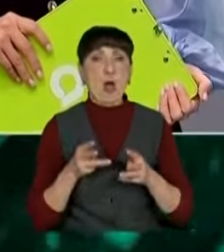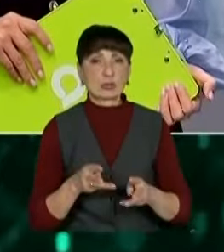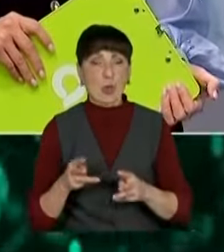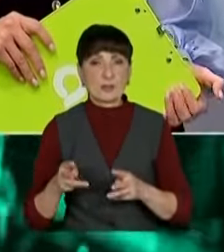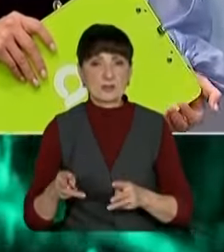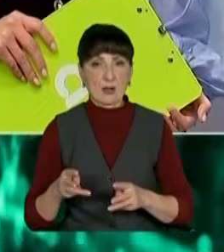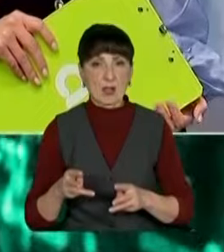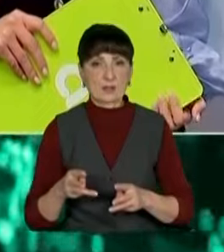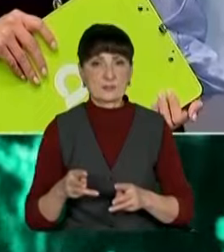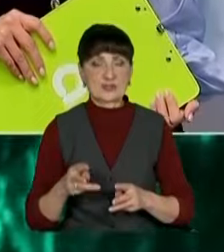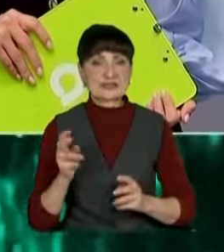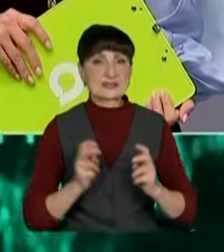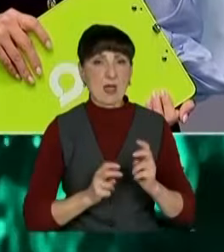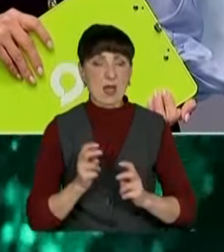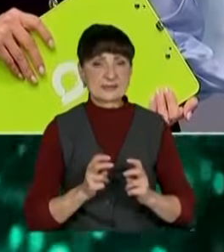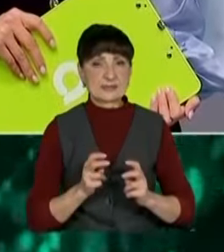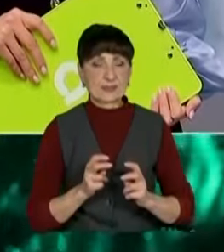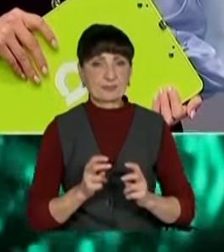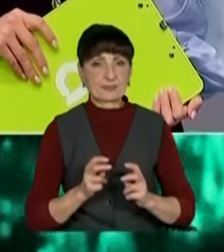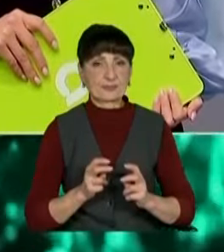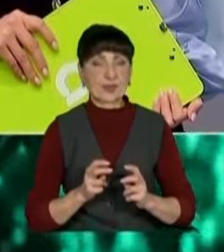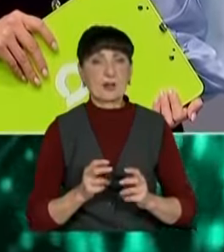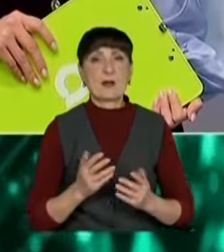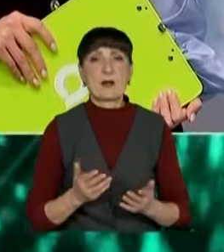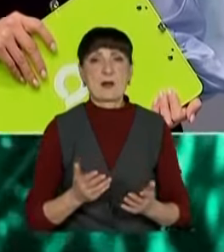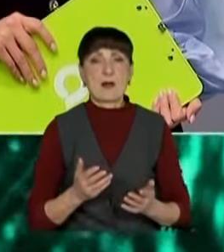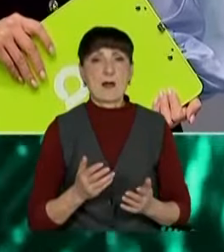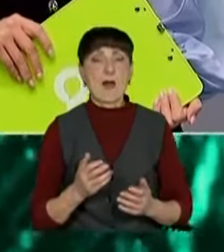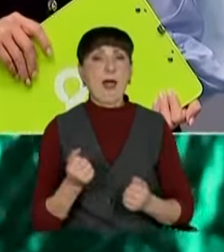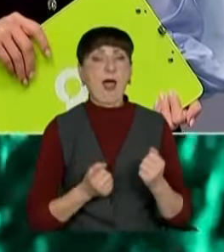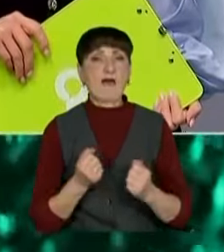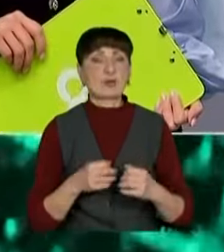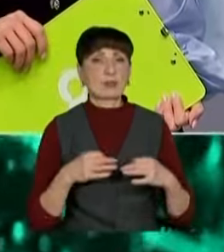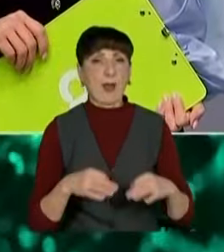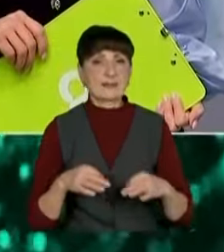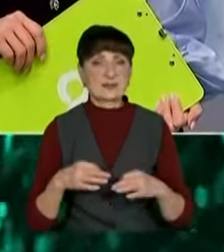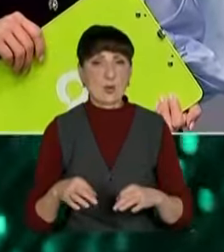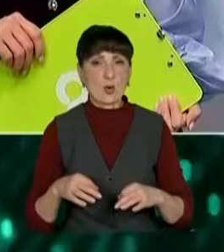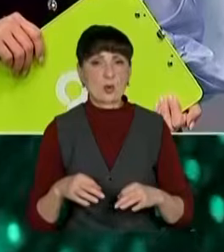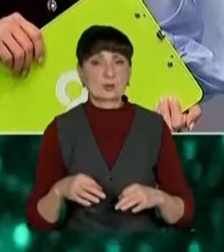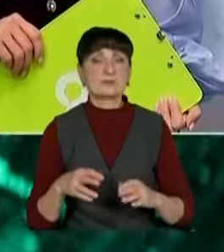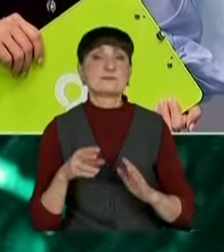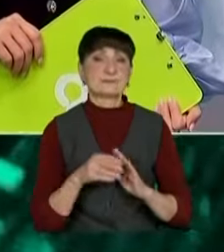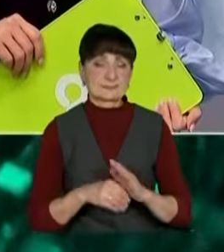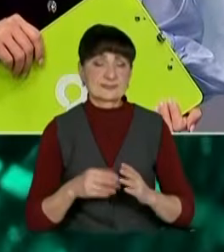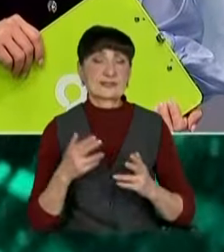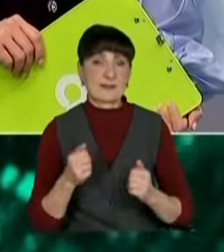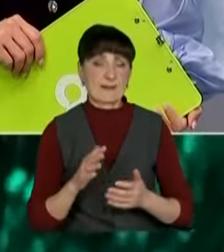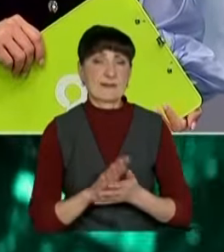значит, станции, системы. Теперь автотранспорт, который определенную долю, значит,